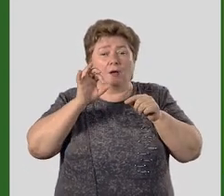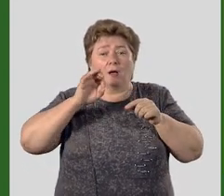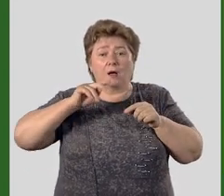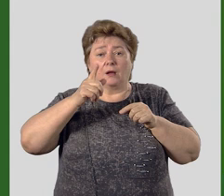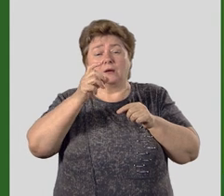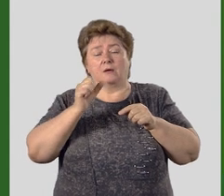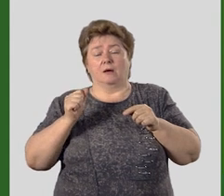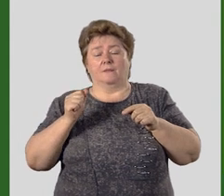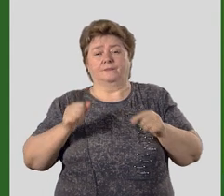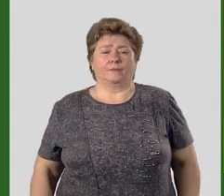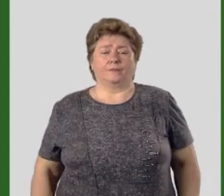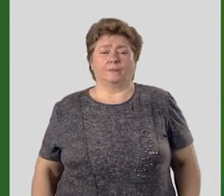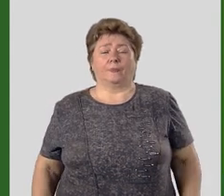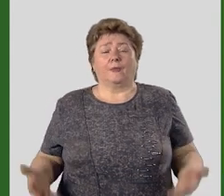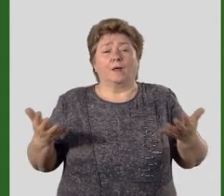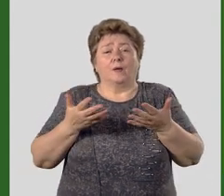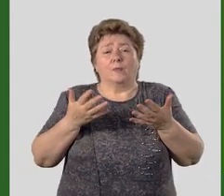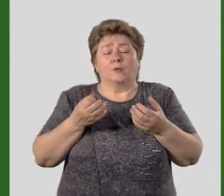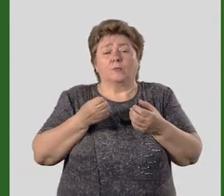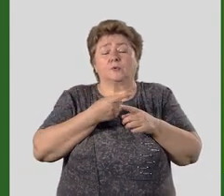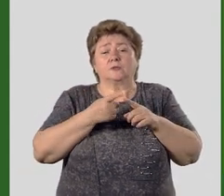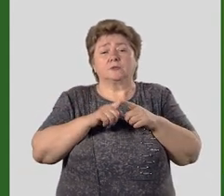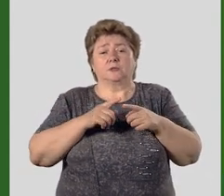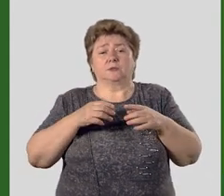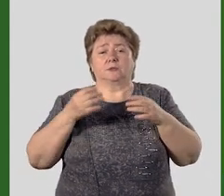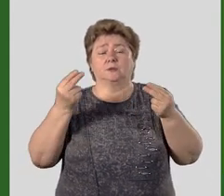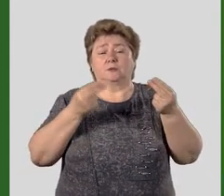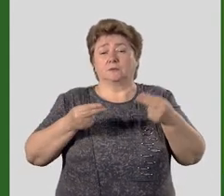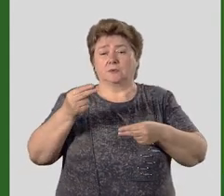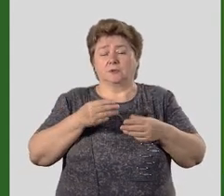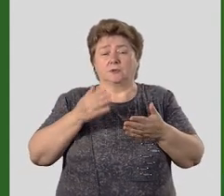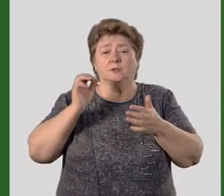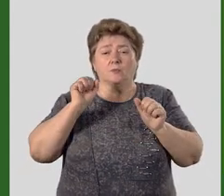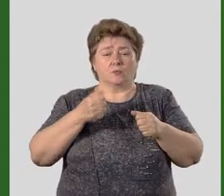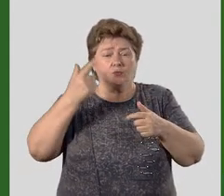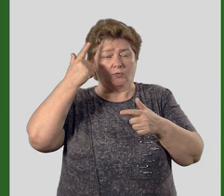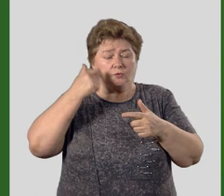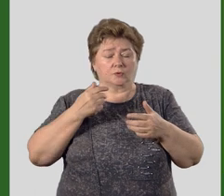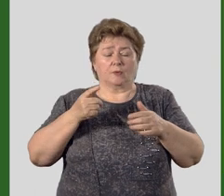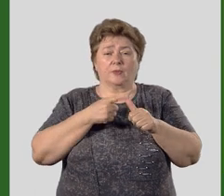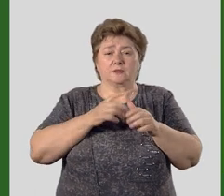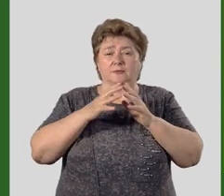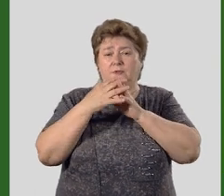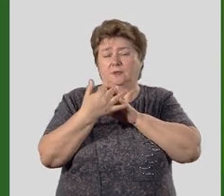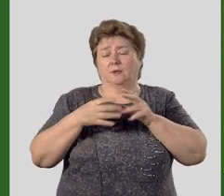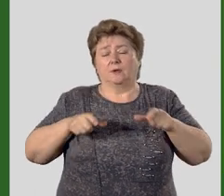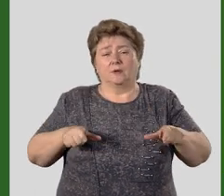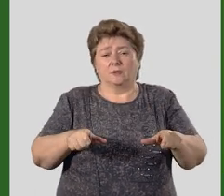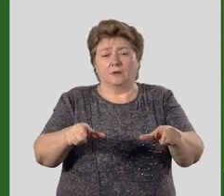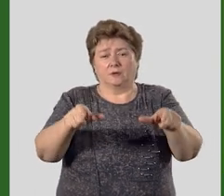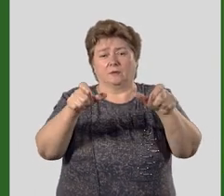ольха. По какому из этих изображений можно узнать название села,